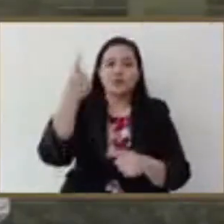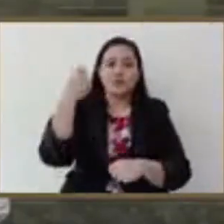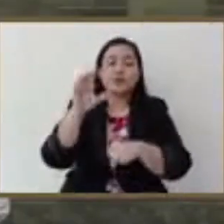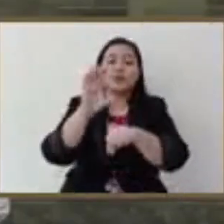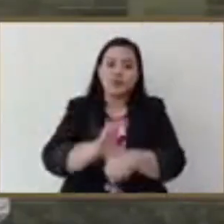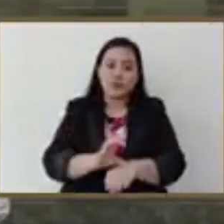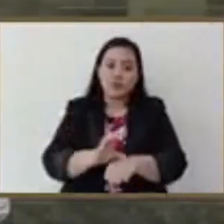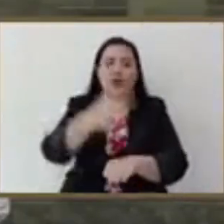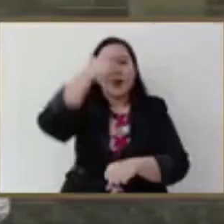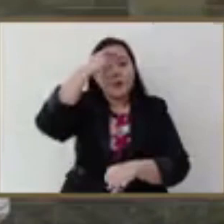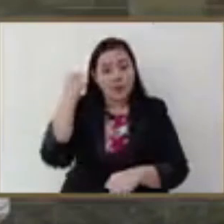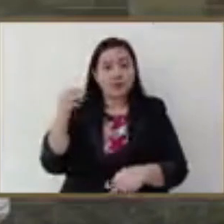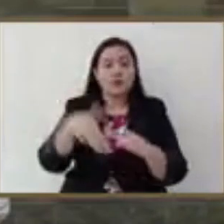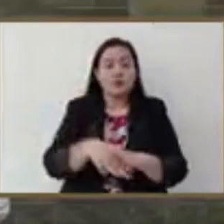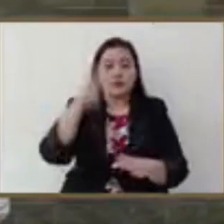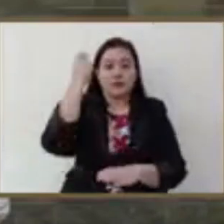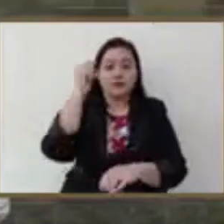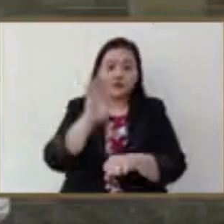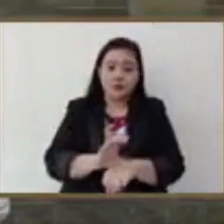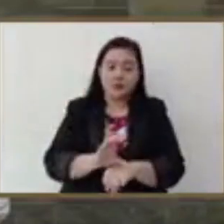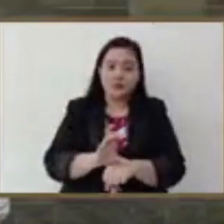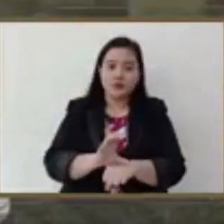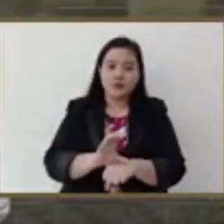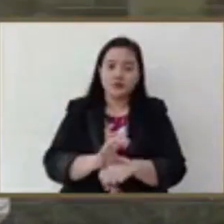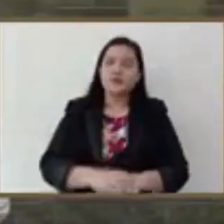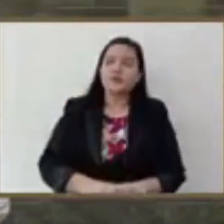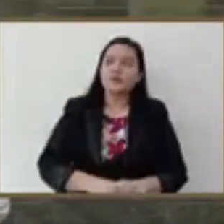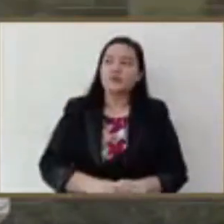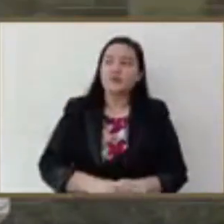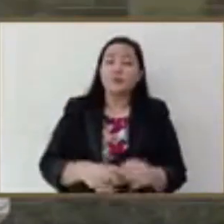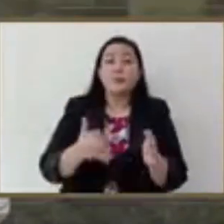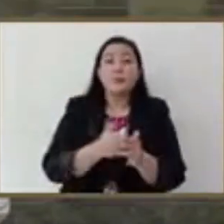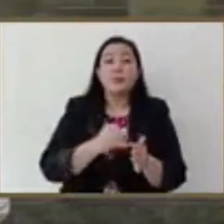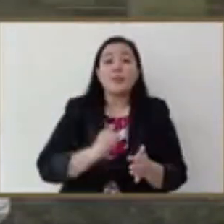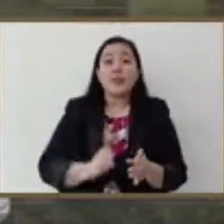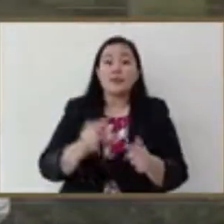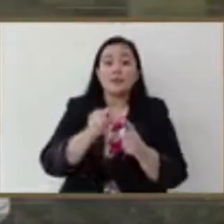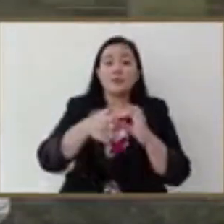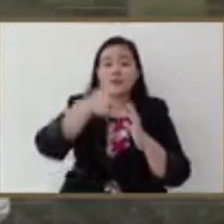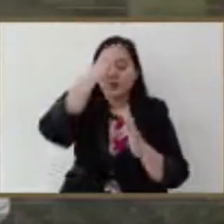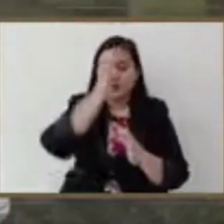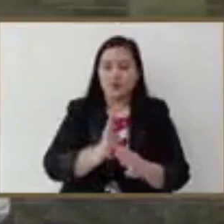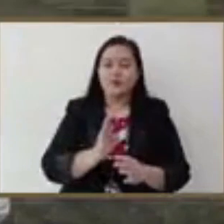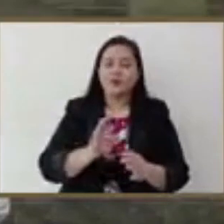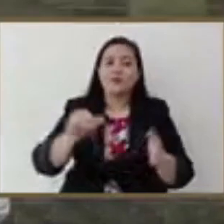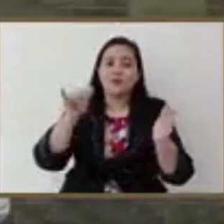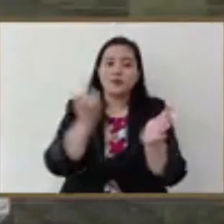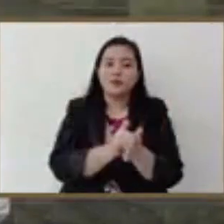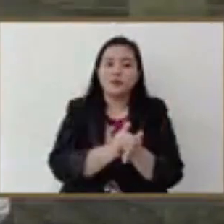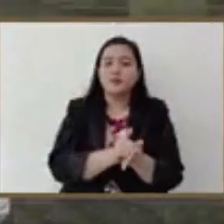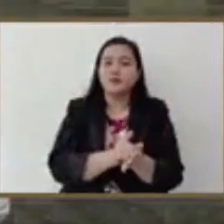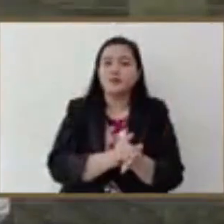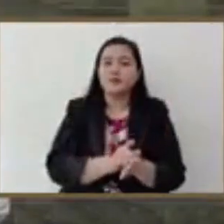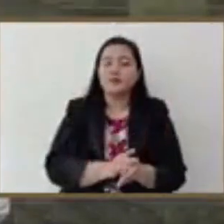in the church, kapatid, it is the church. It is the word of God,